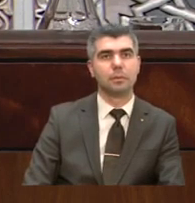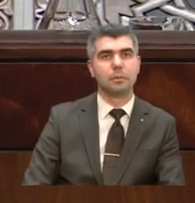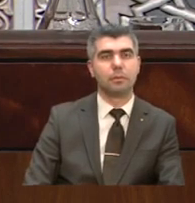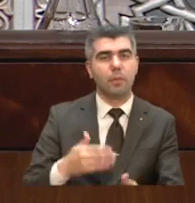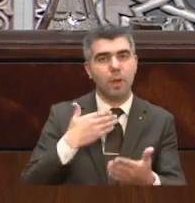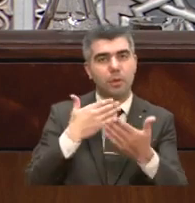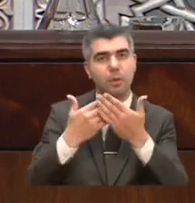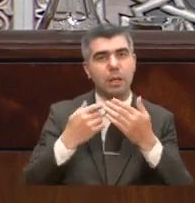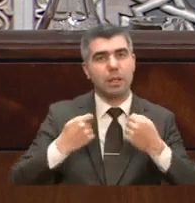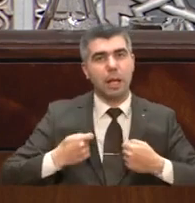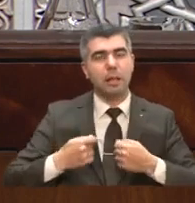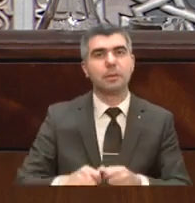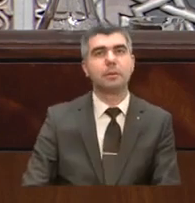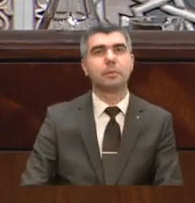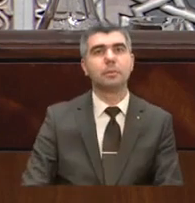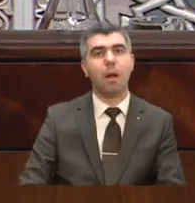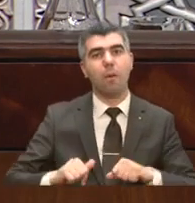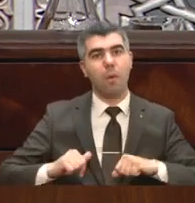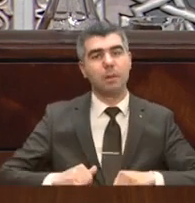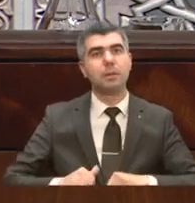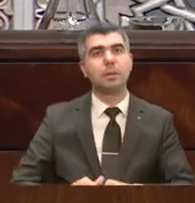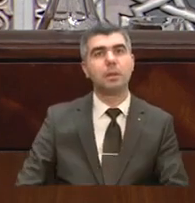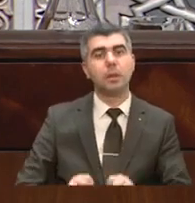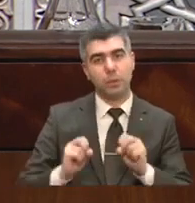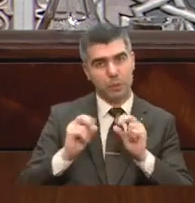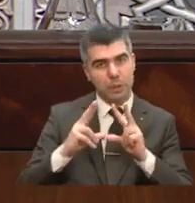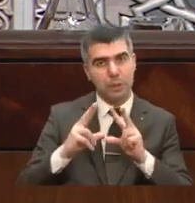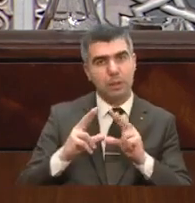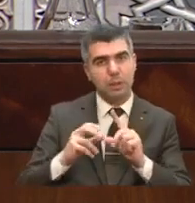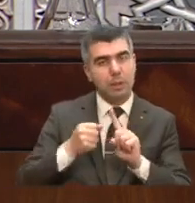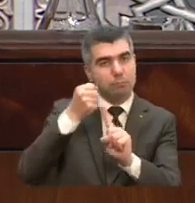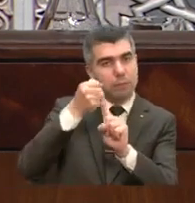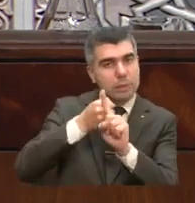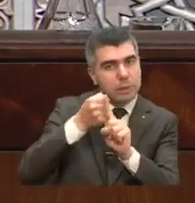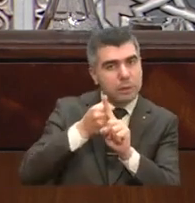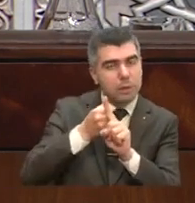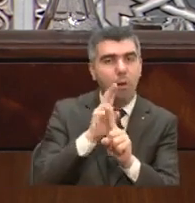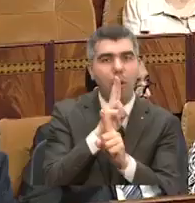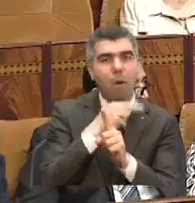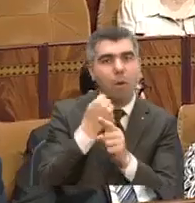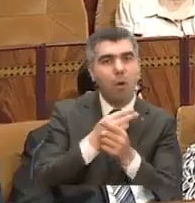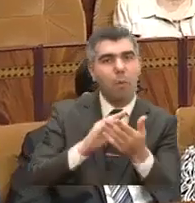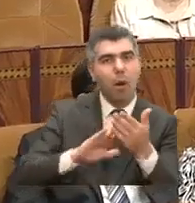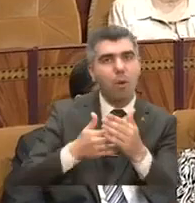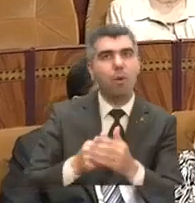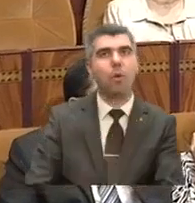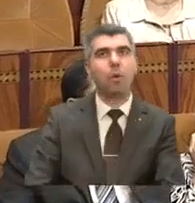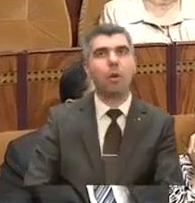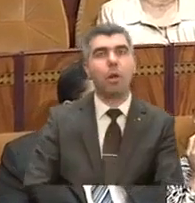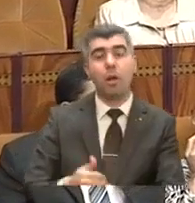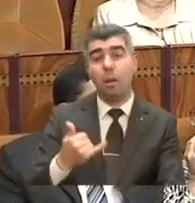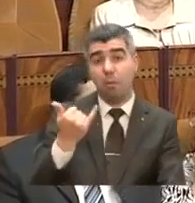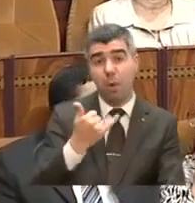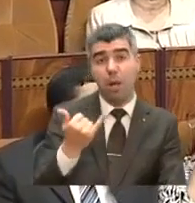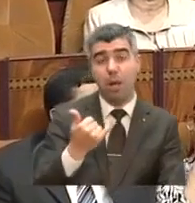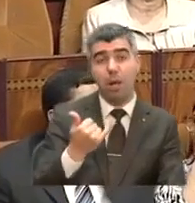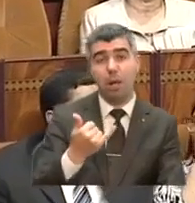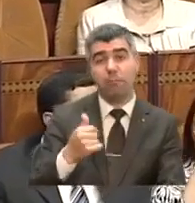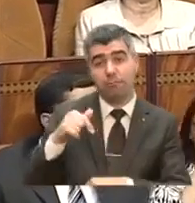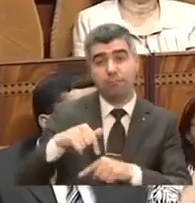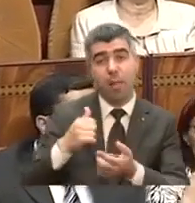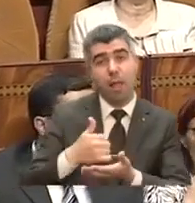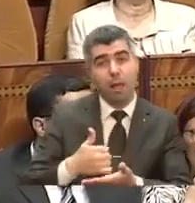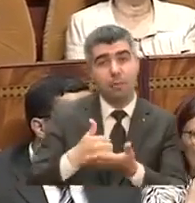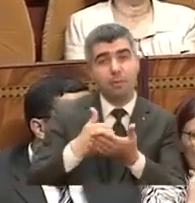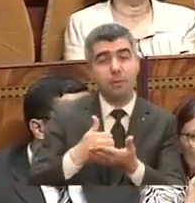شكرا سيد الرئيس. السيد الوزير، نثمن المجهودات التي تقوم بها الحكومه، ولكن لابد من المزيد من المجهودات، بحيث